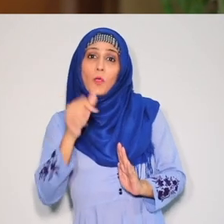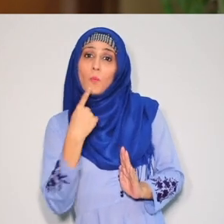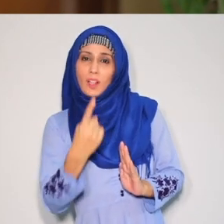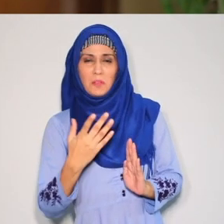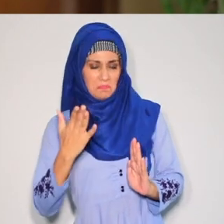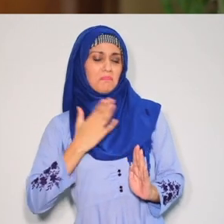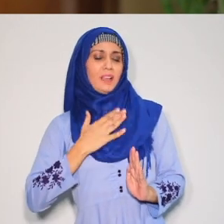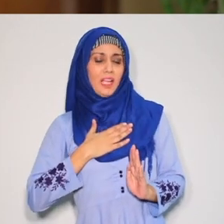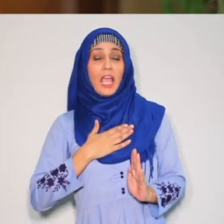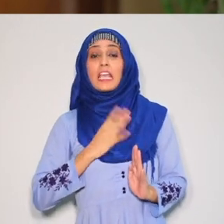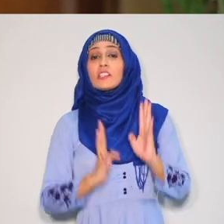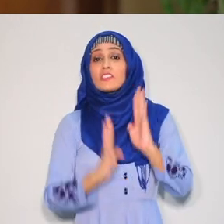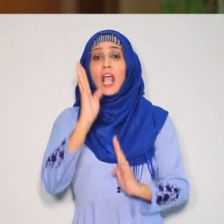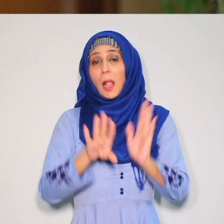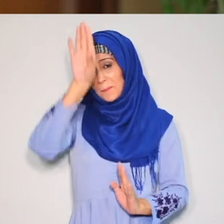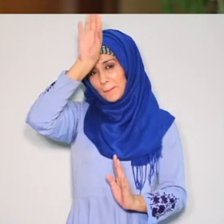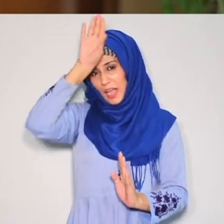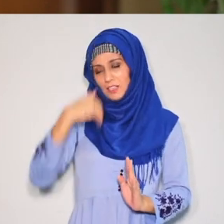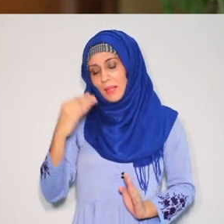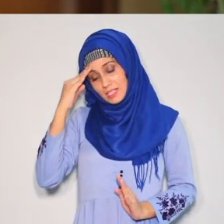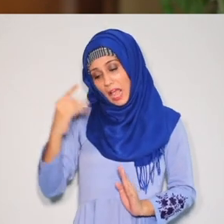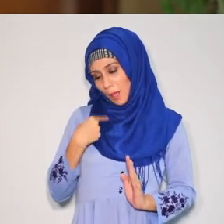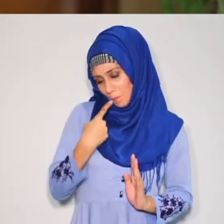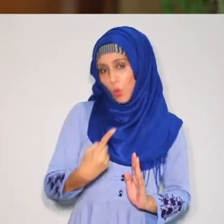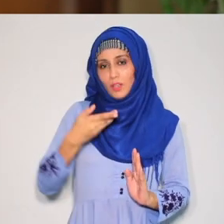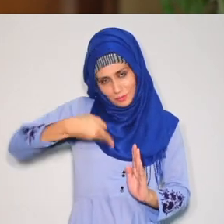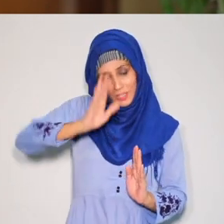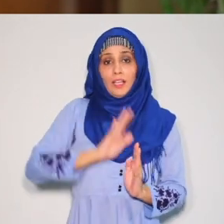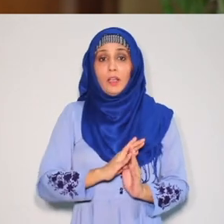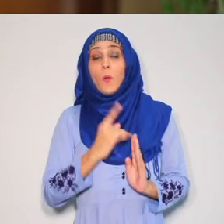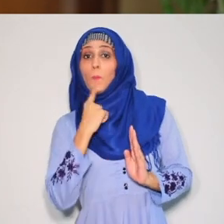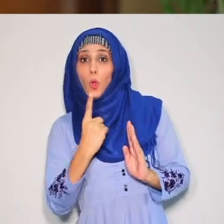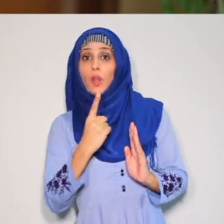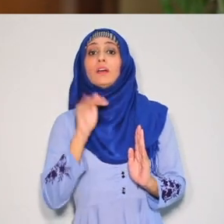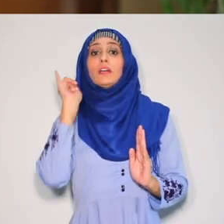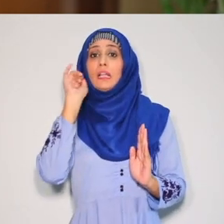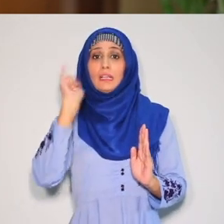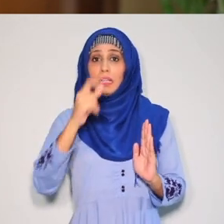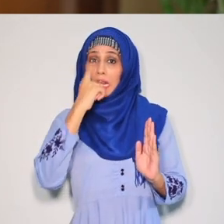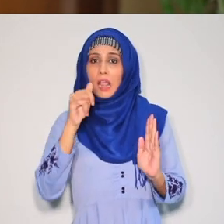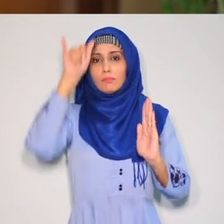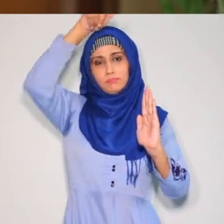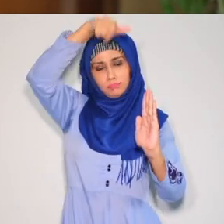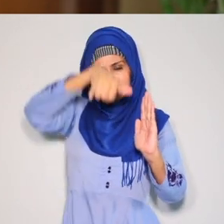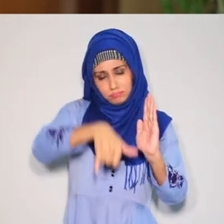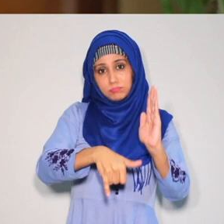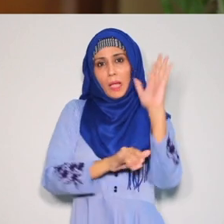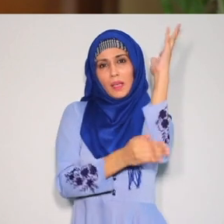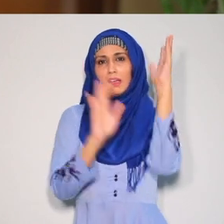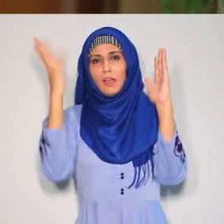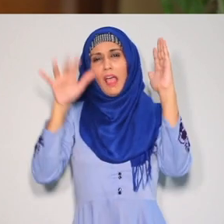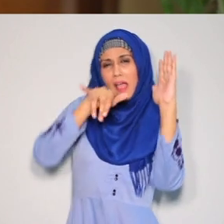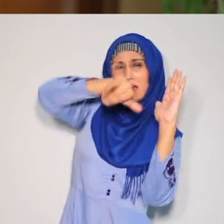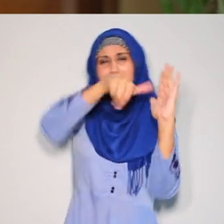आई, मैं जरा जंगल के बादशाह को सलाम तो कर लूं। ये कहते ही उसने एक गोता लगाया और